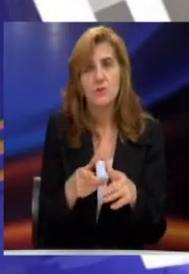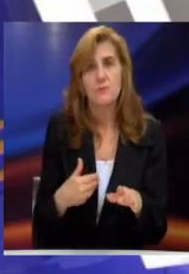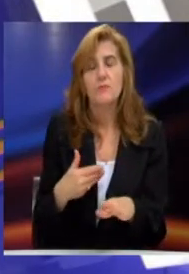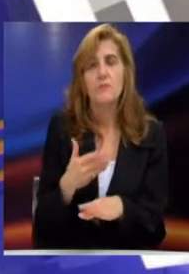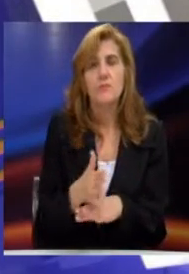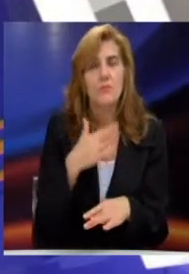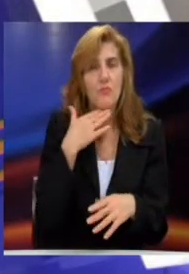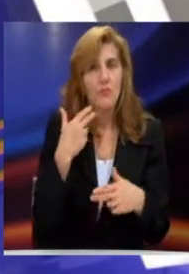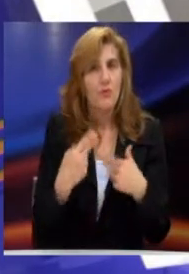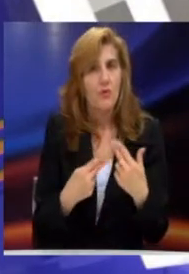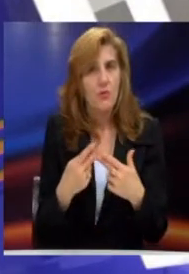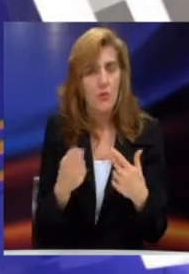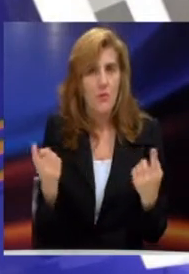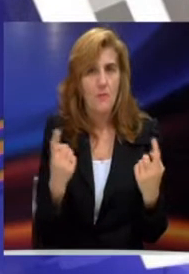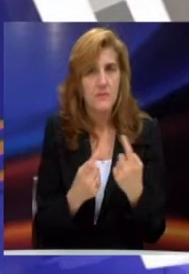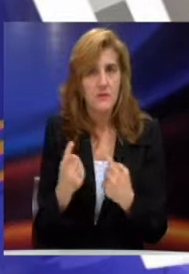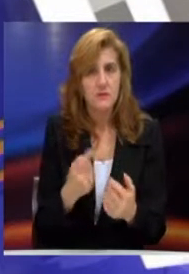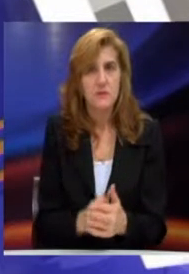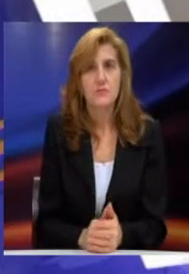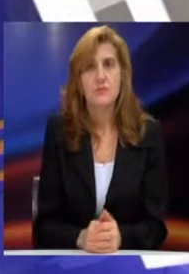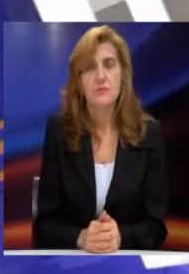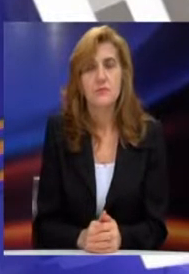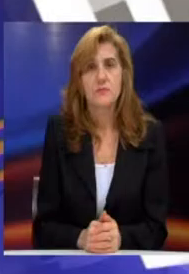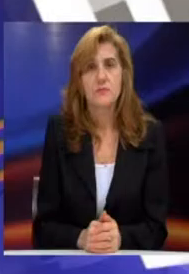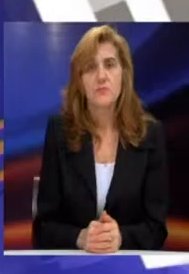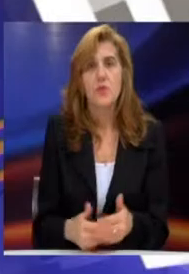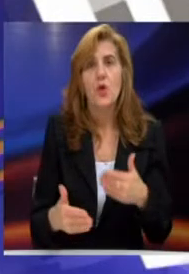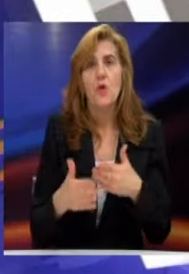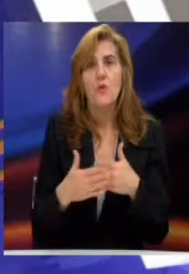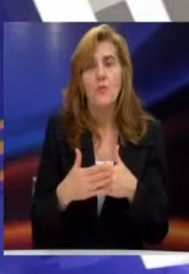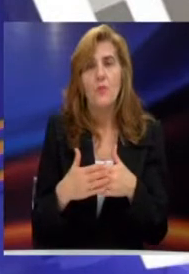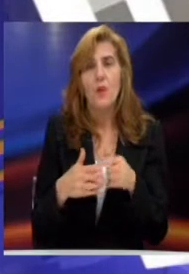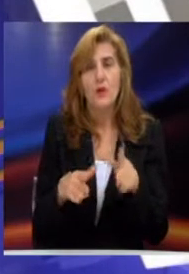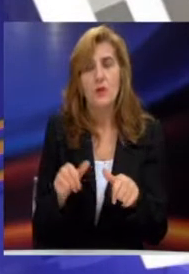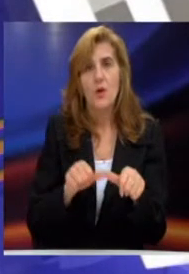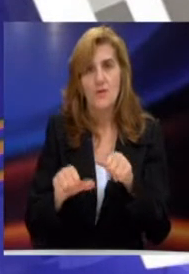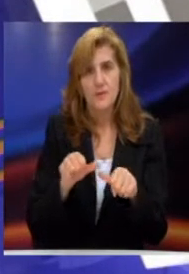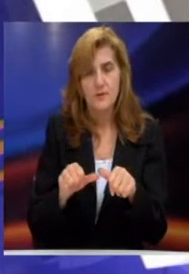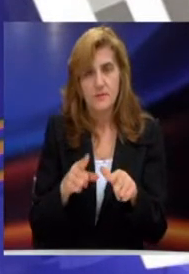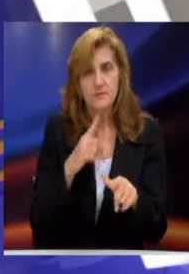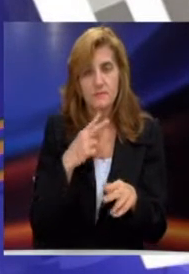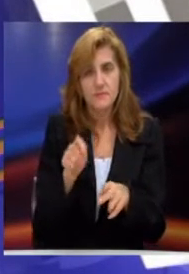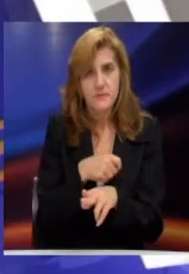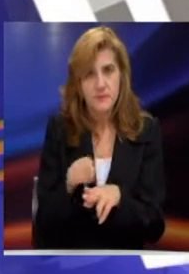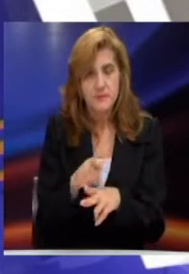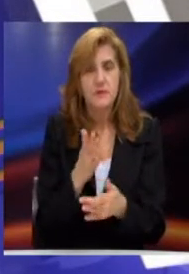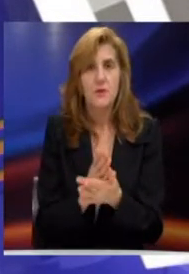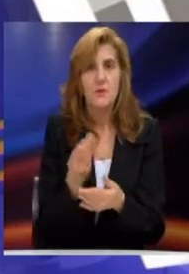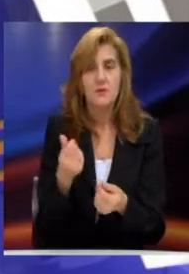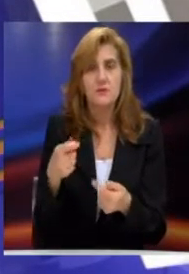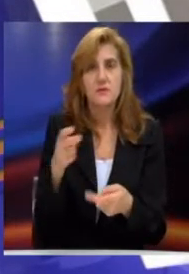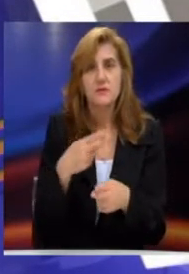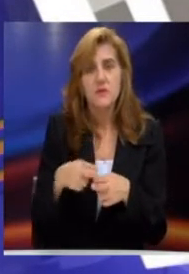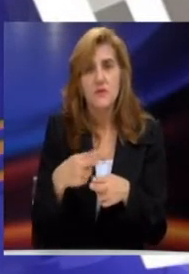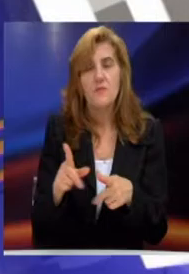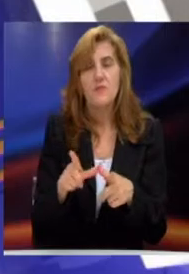pristup mnogobrojnim komisijama u pokrajini. Pored rekonstrukcije operacionog bloka, opredeljena sredstva će biti iskorišćena